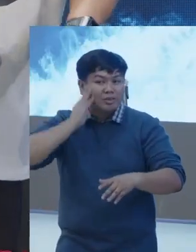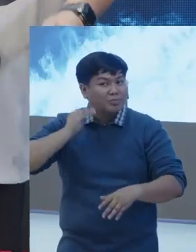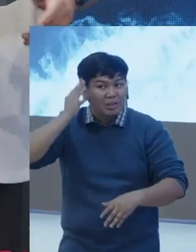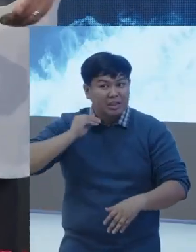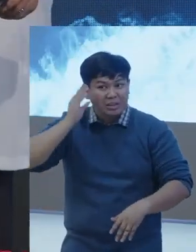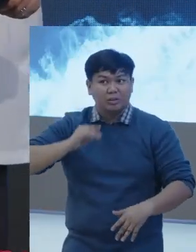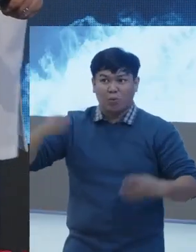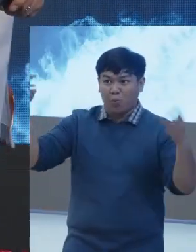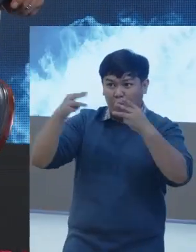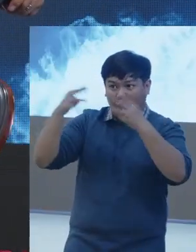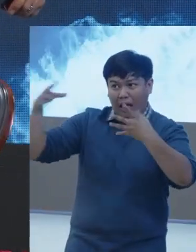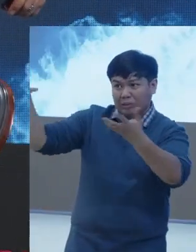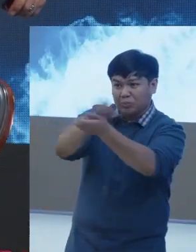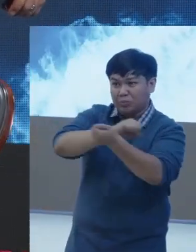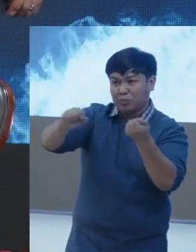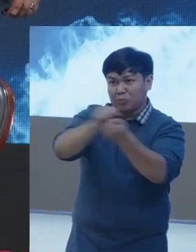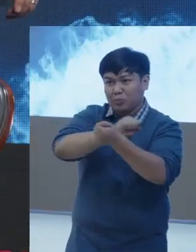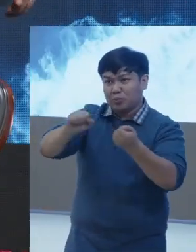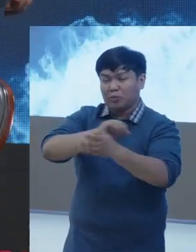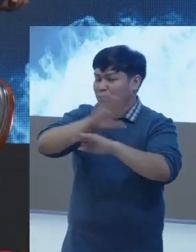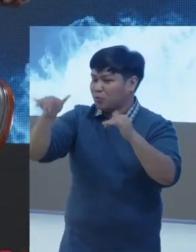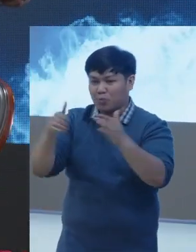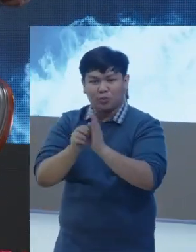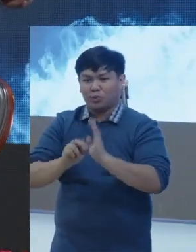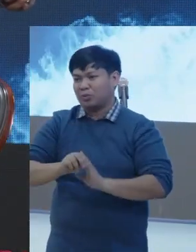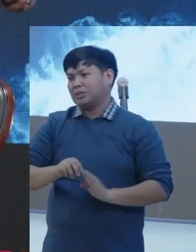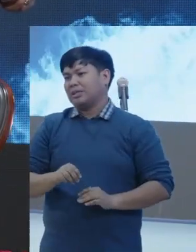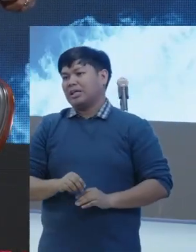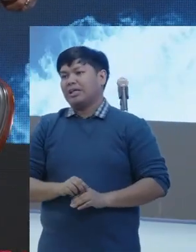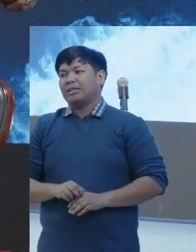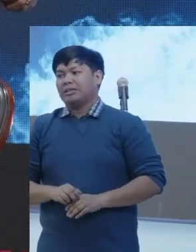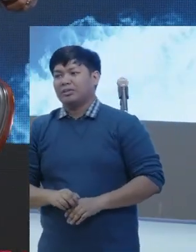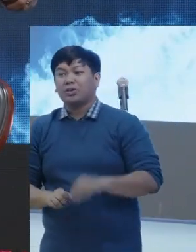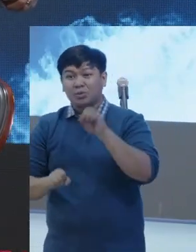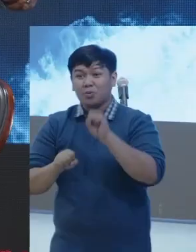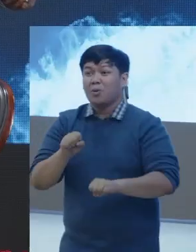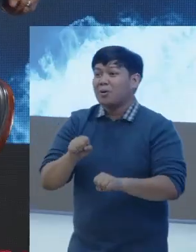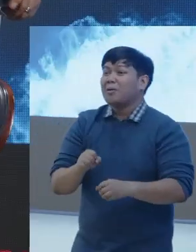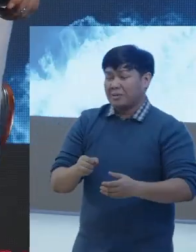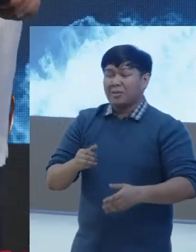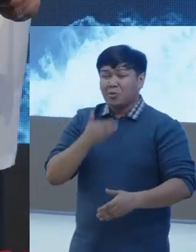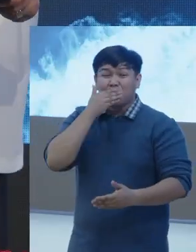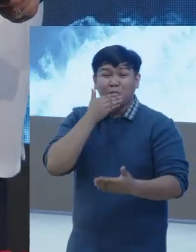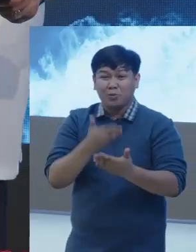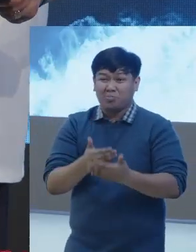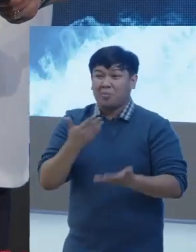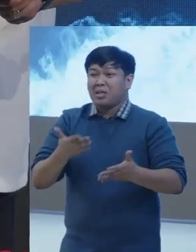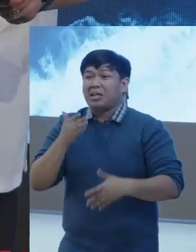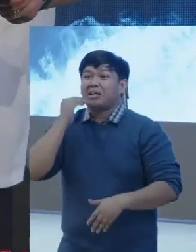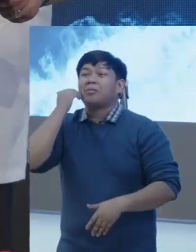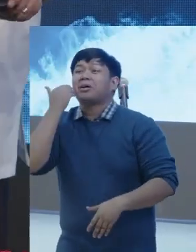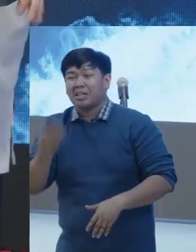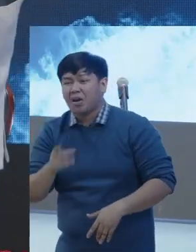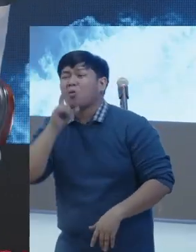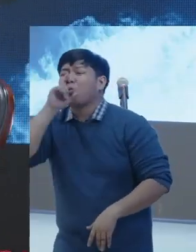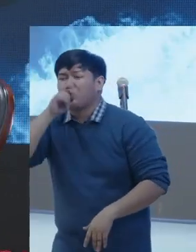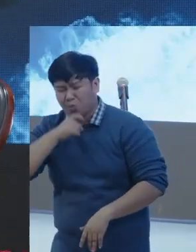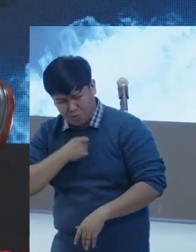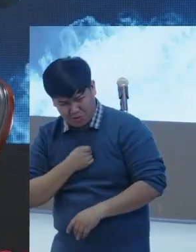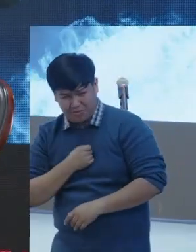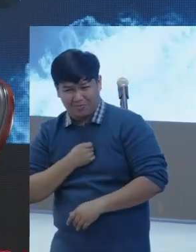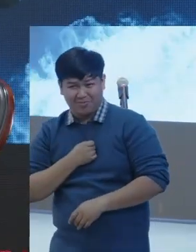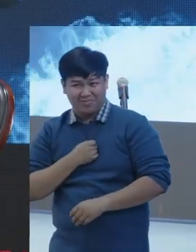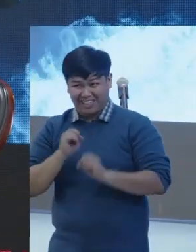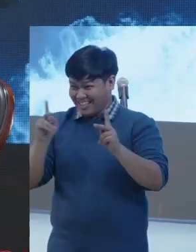Israel, palaging sumusuway sa Diyos, matigas ang ulo, sumasamba sa Diyos-Diyusan, kahit na anong